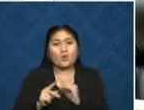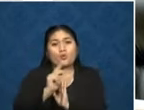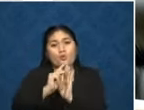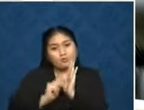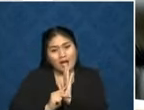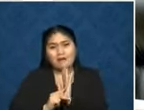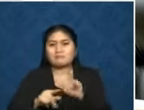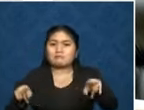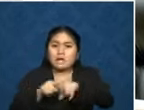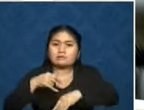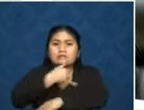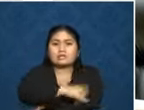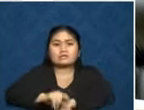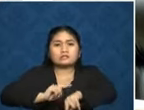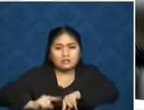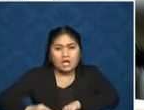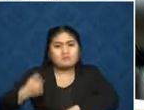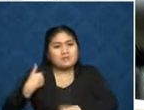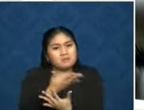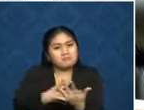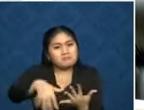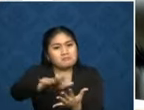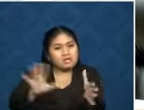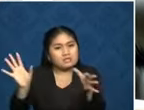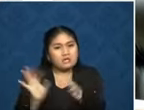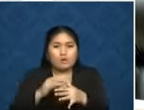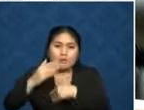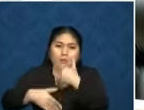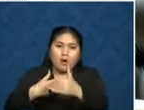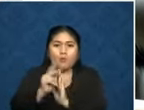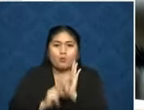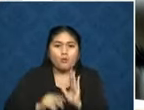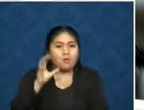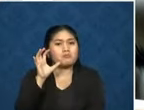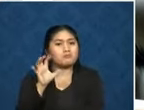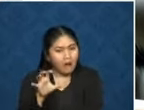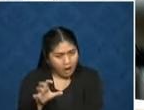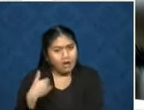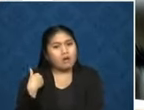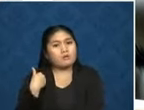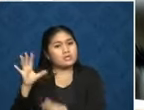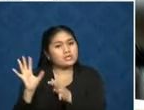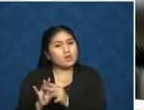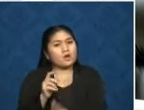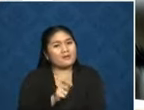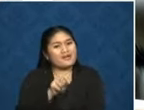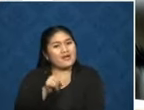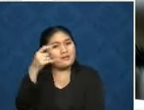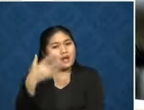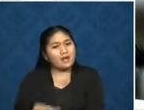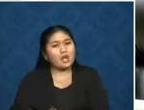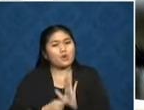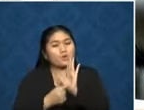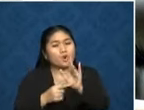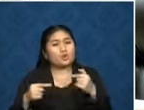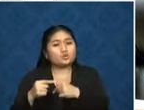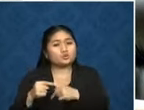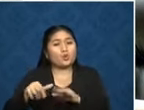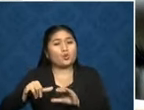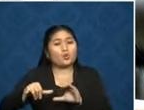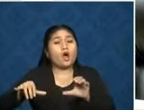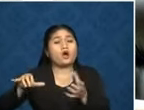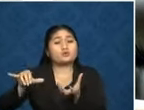ในหลายๆประเทศที่เขามีการวางแผนเกี่ยวกับการพัฒนากฎหมายที่บังคับนะครับที่เกี่ยวข้องกับ AI มาแล้วเช่นในสหภาพยุโรป